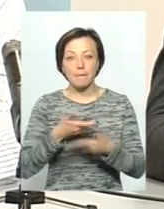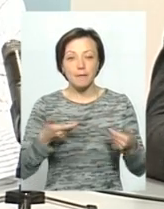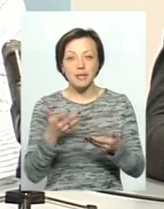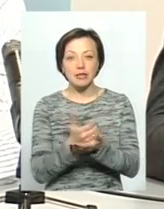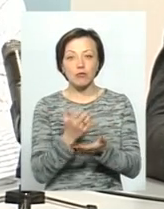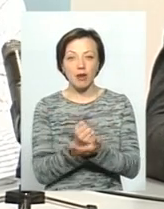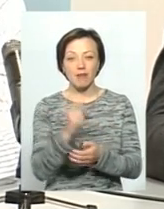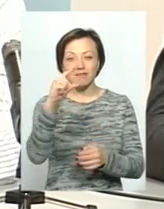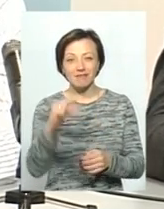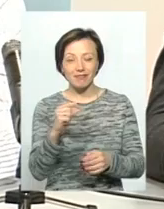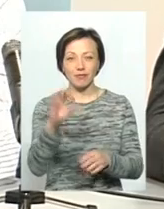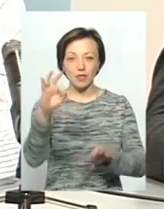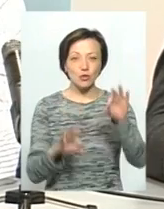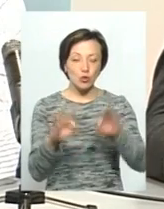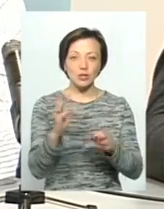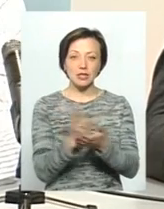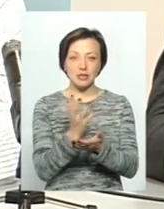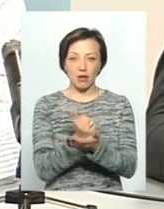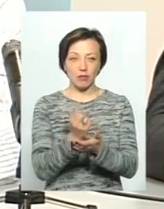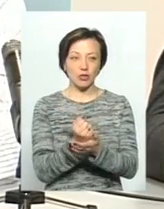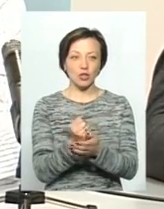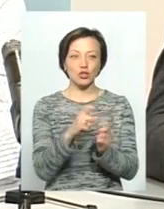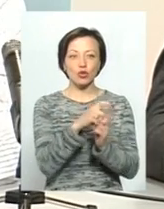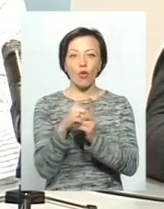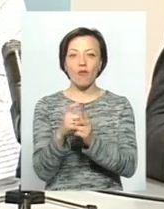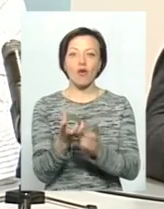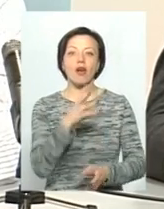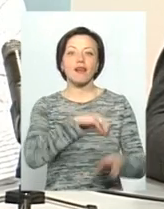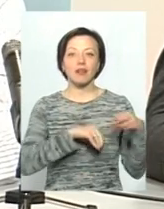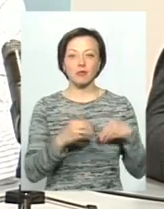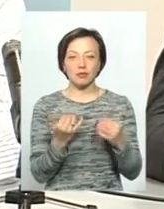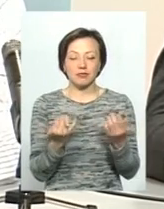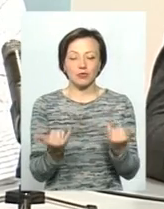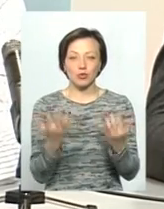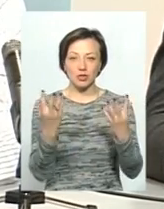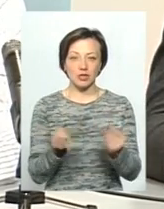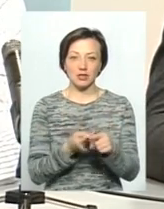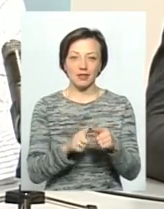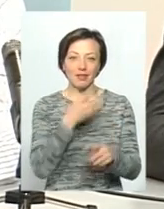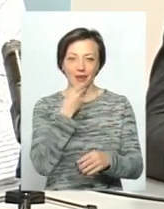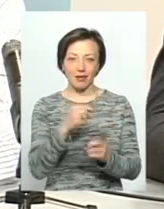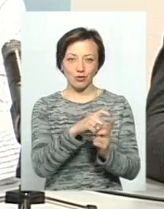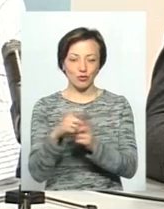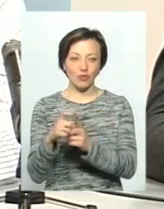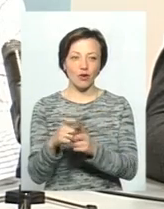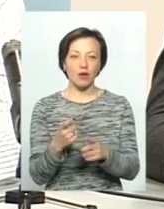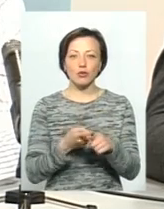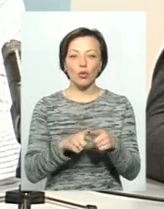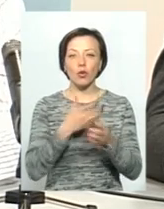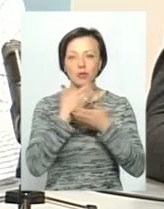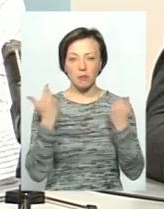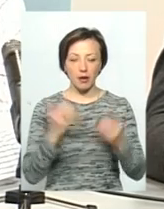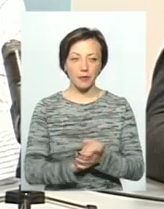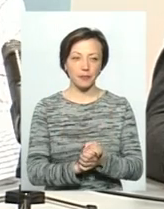якби заробітки такі, що, скажімо, слово рентабельності вже для бізнесменів на сьогоднішній день це не гарне слово, тому що його немає.